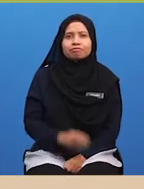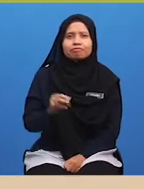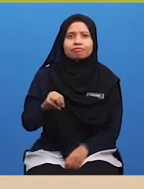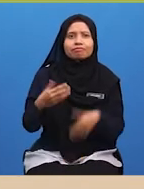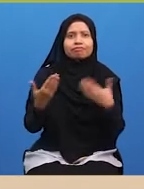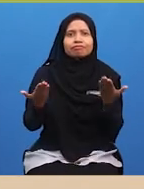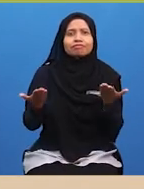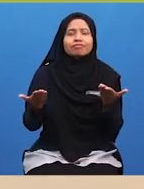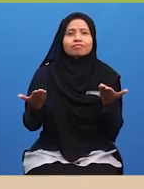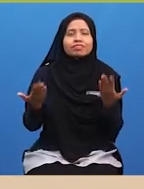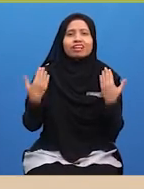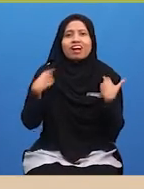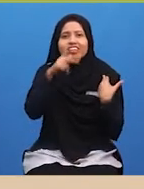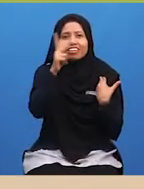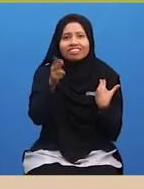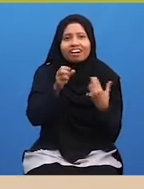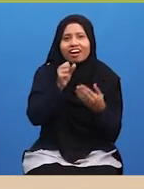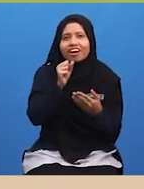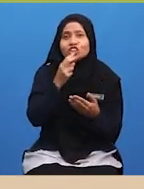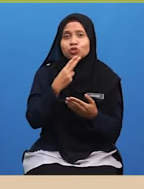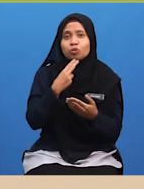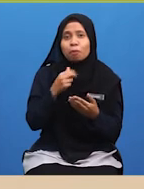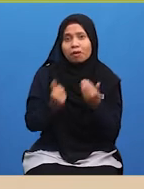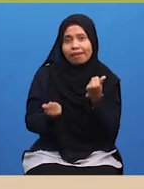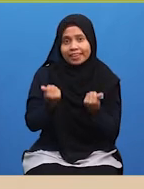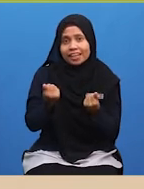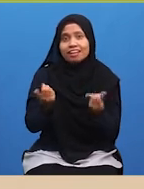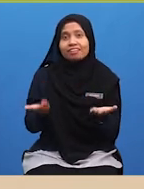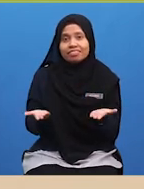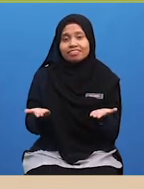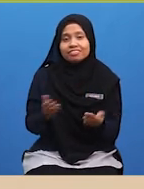Murid-murid, adakah si comel ini bertindak adil?